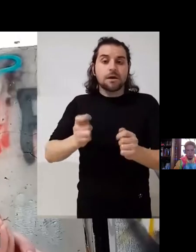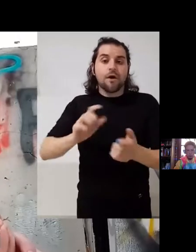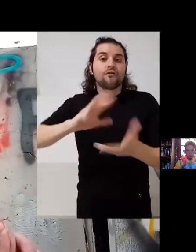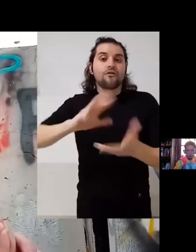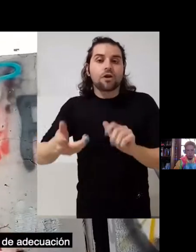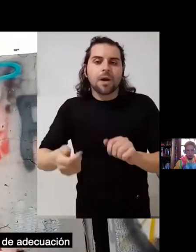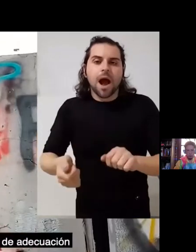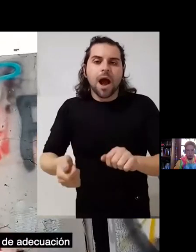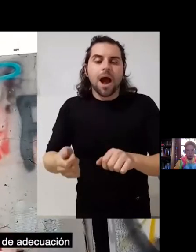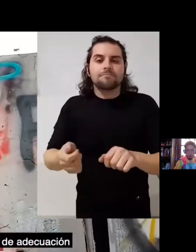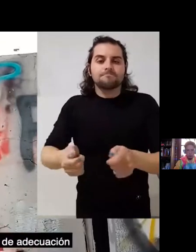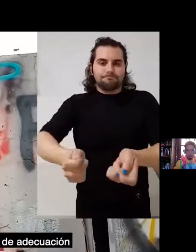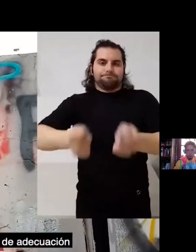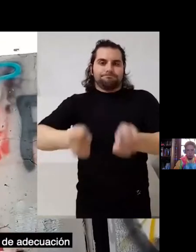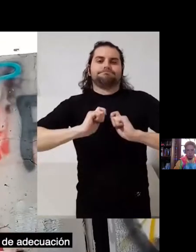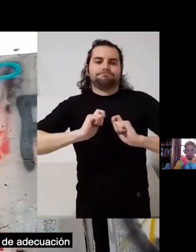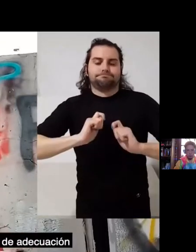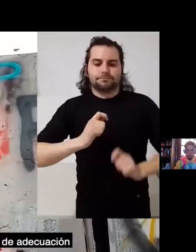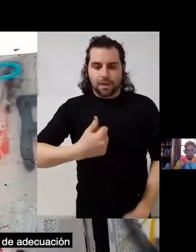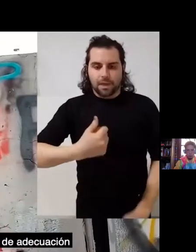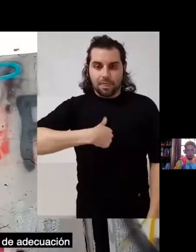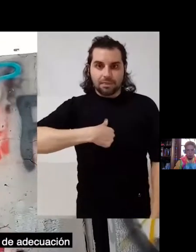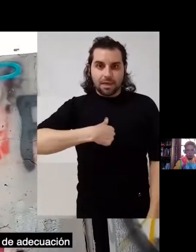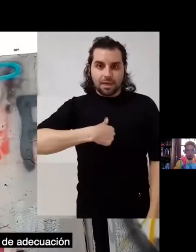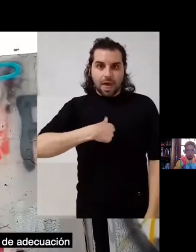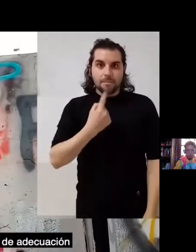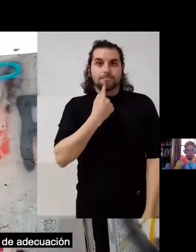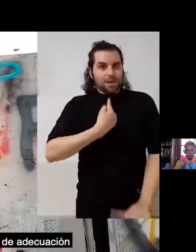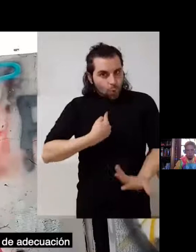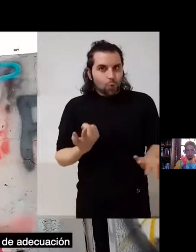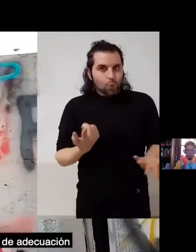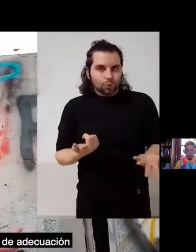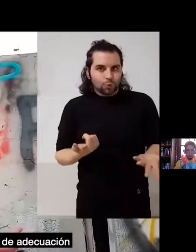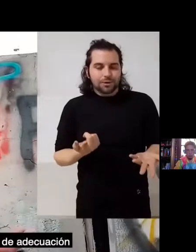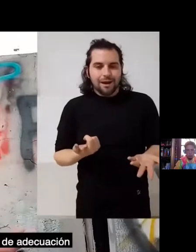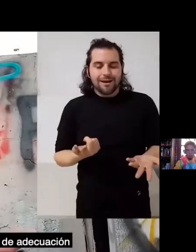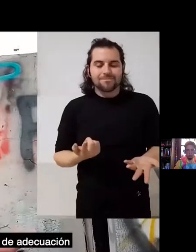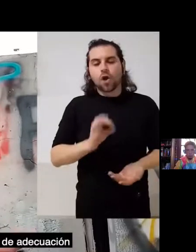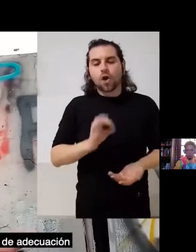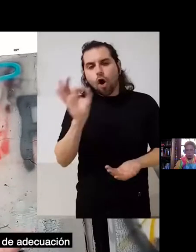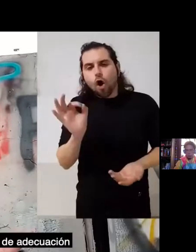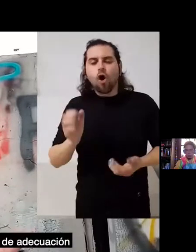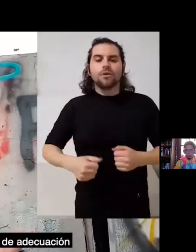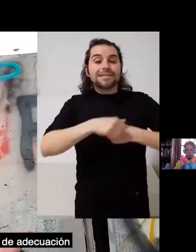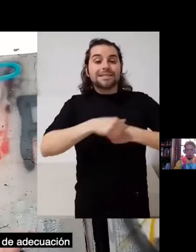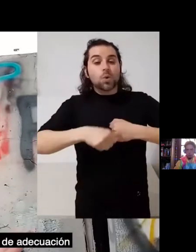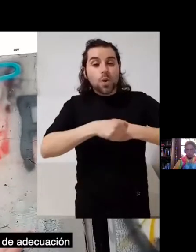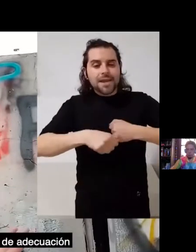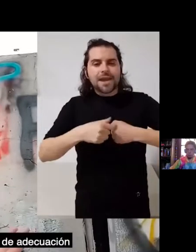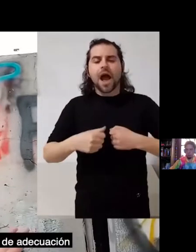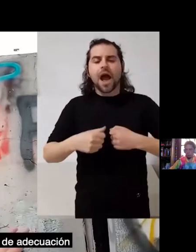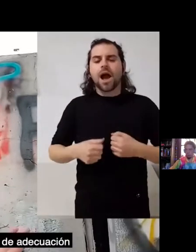mon identité pour moi et est en train de me l'imposer. Ou dans la situation d'avoir un accès à une